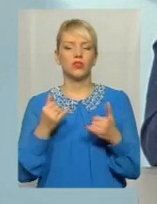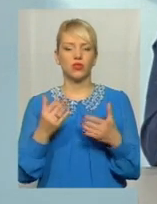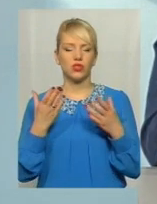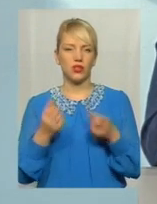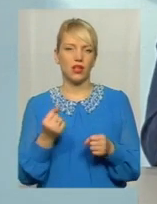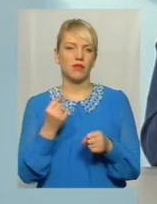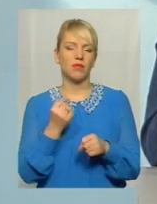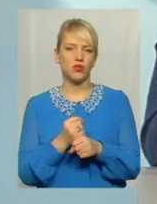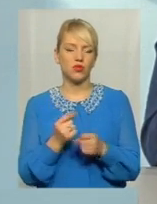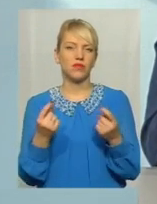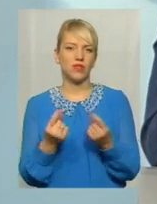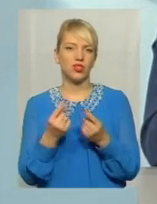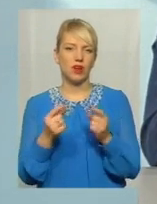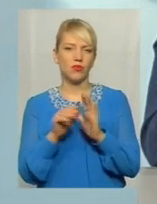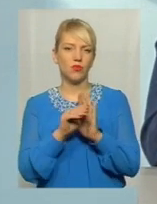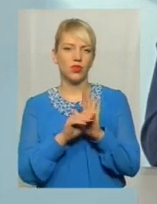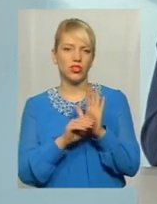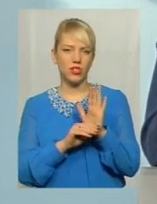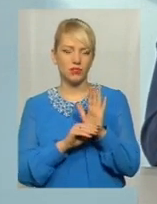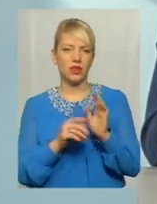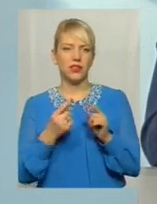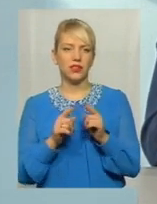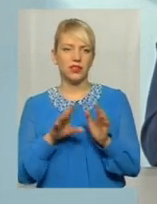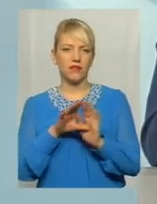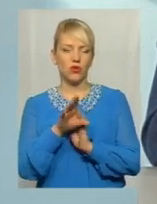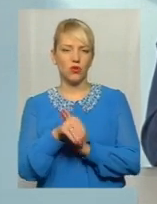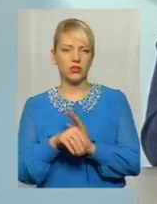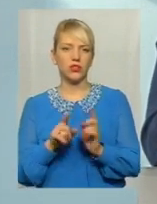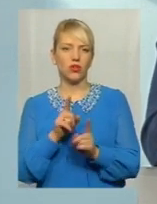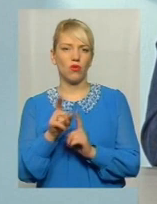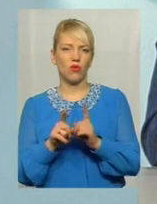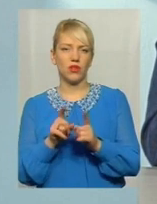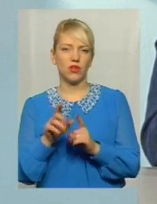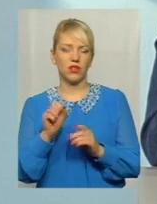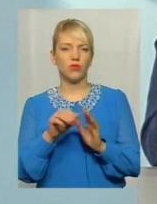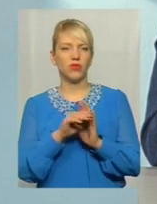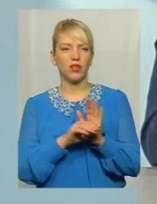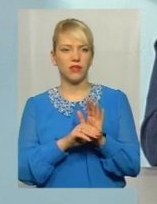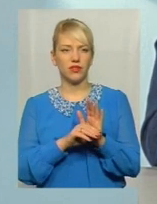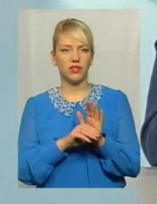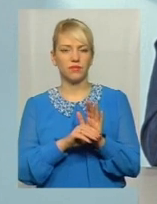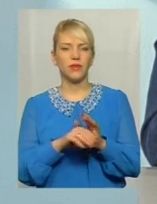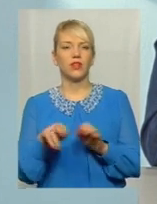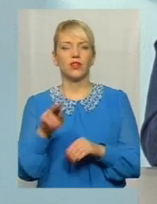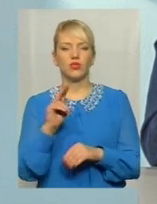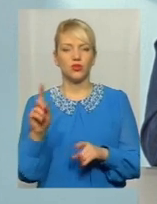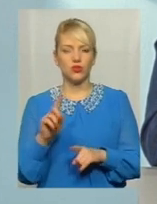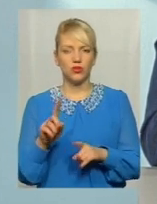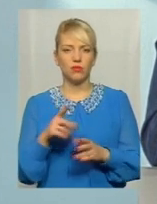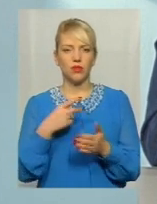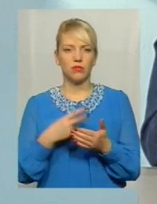руху. Відповідно, це теж вносить корективи безпосередньо в графіки. Що передбачає